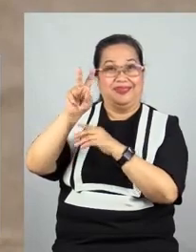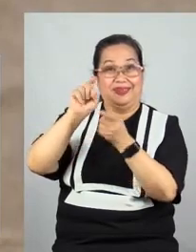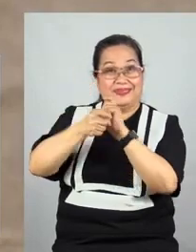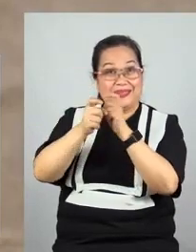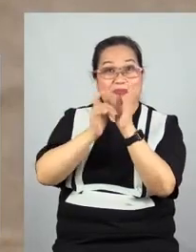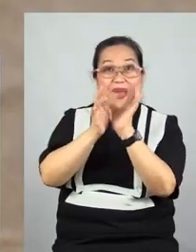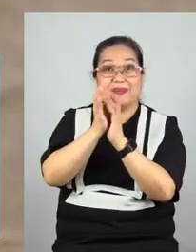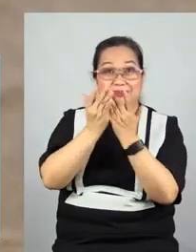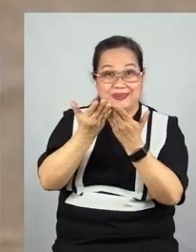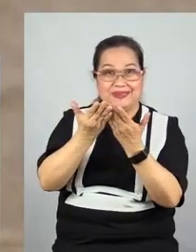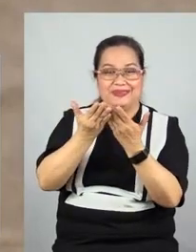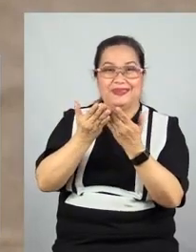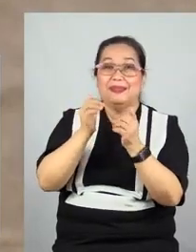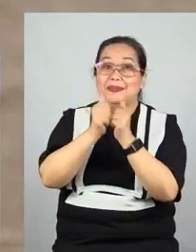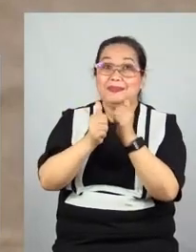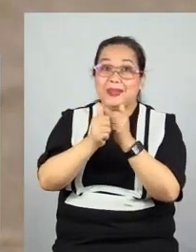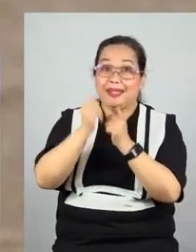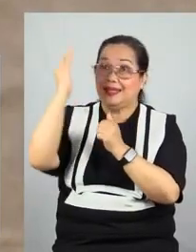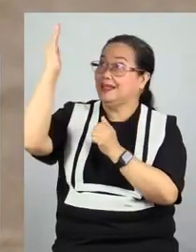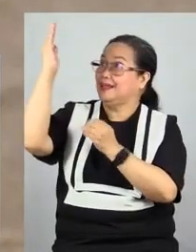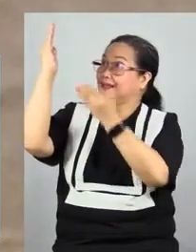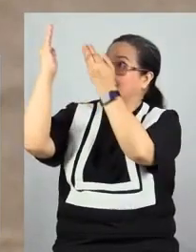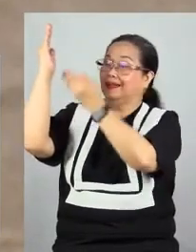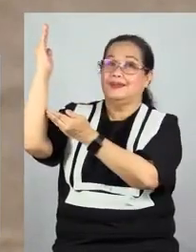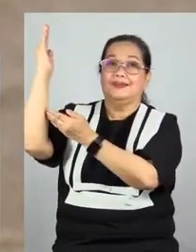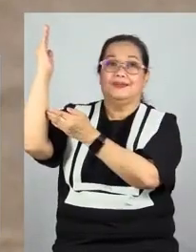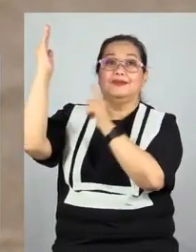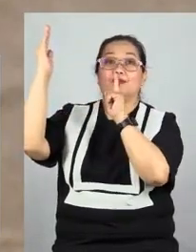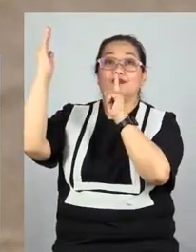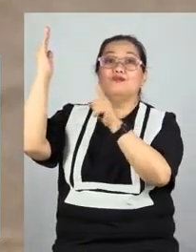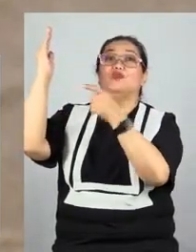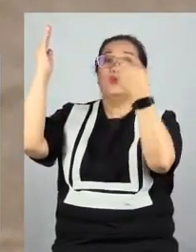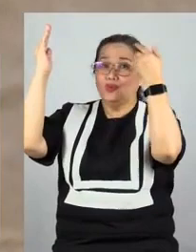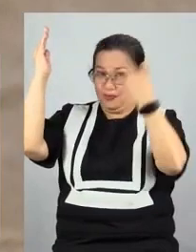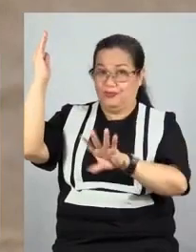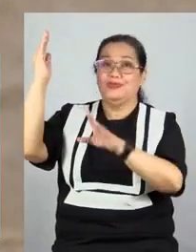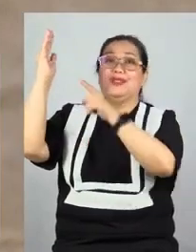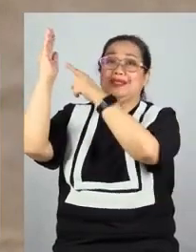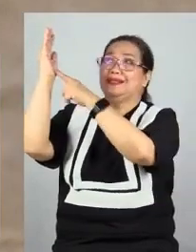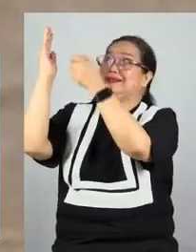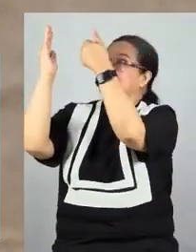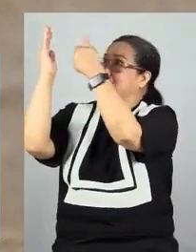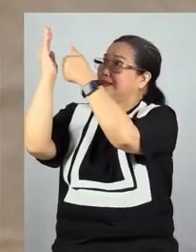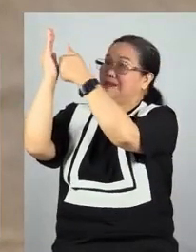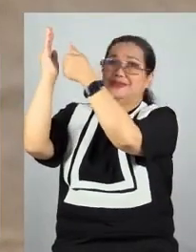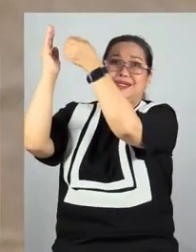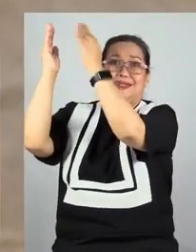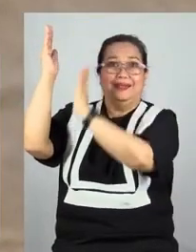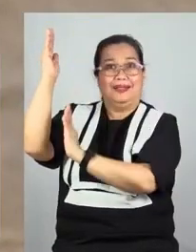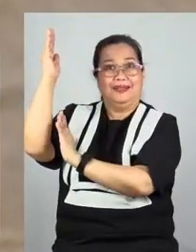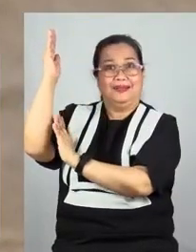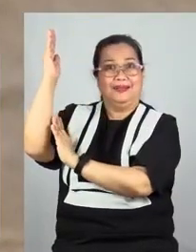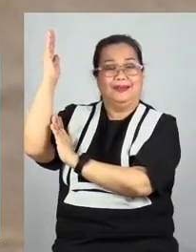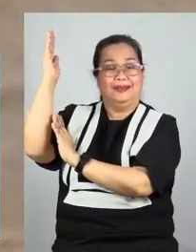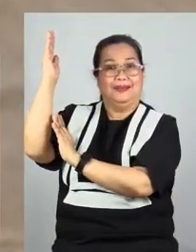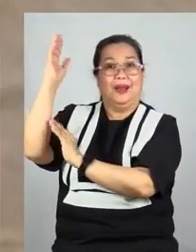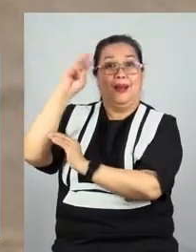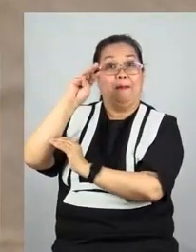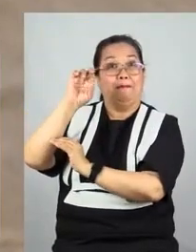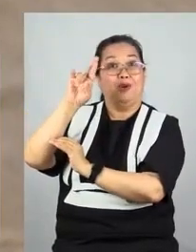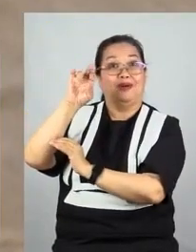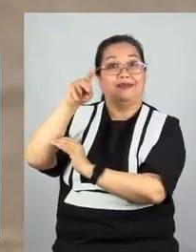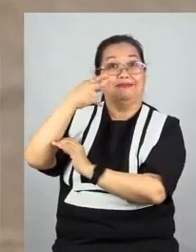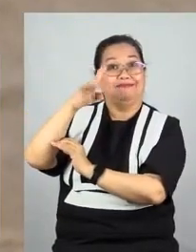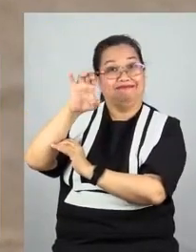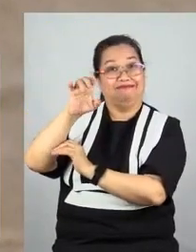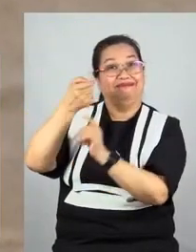Ang ibig sabihin po nun, He was in the very form of God. Yung salita po for form is morphe.